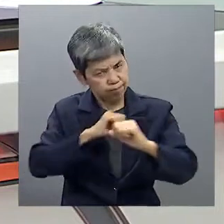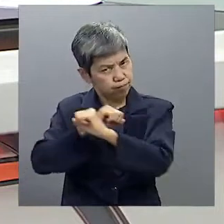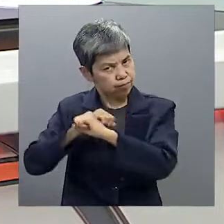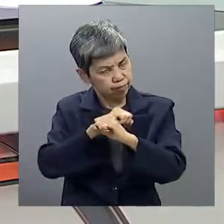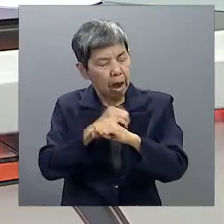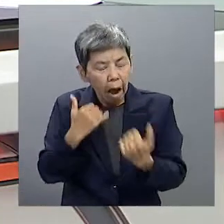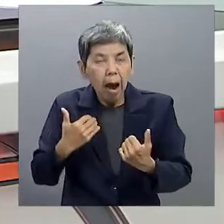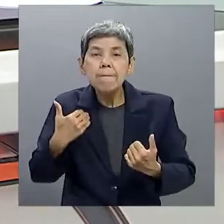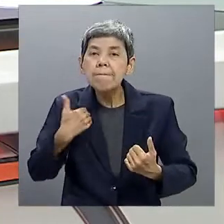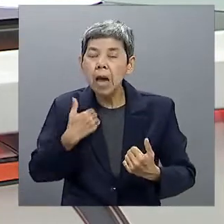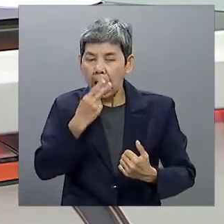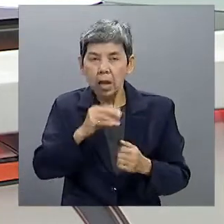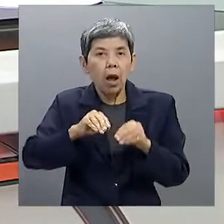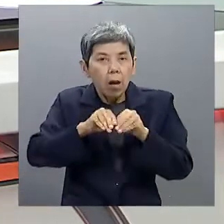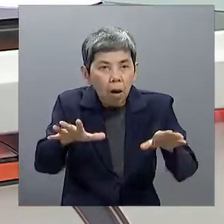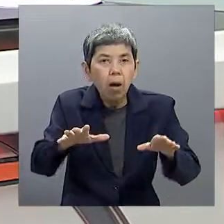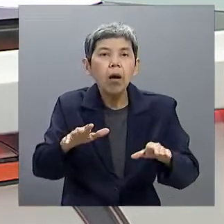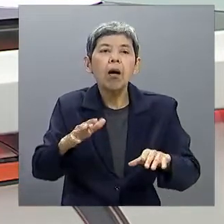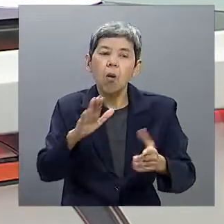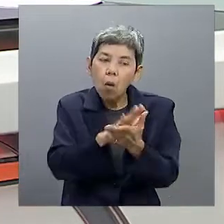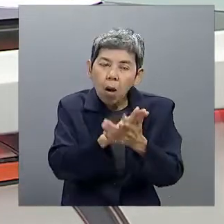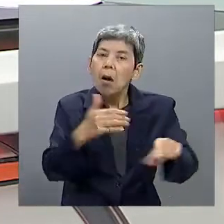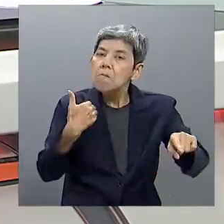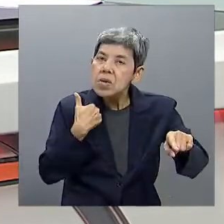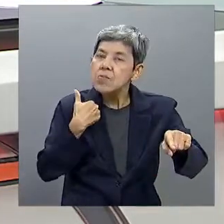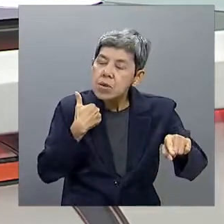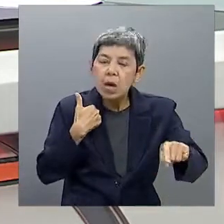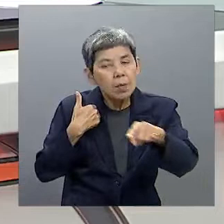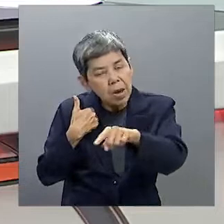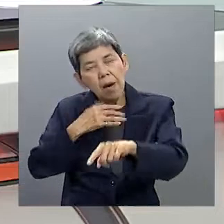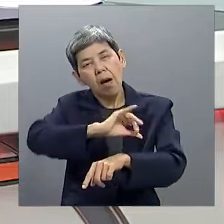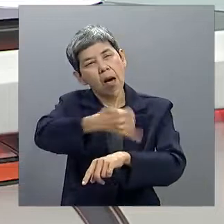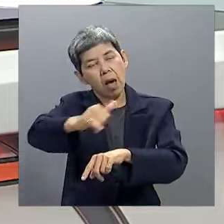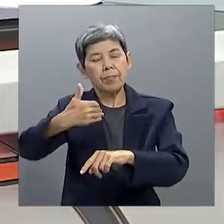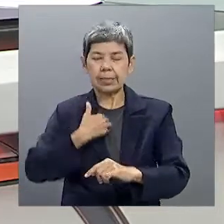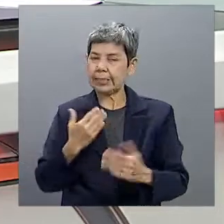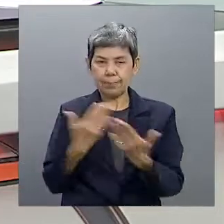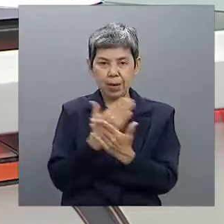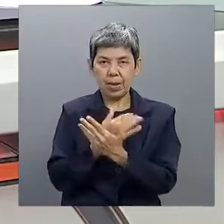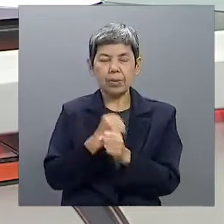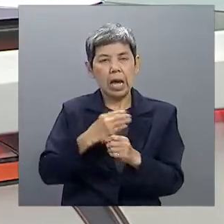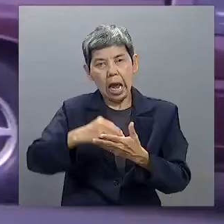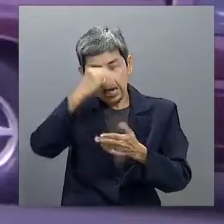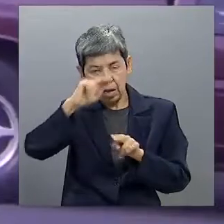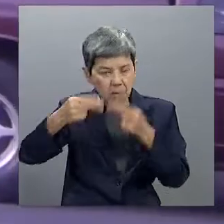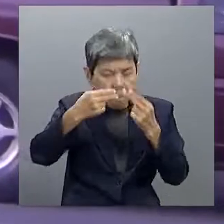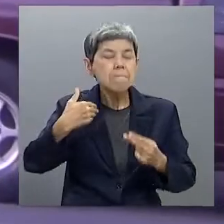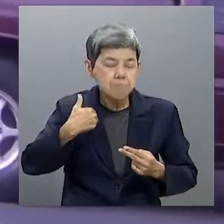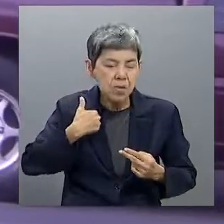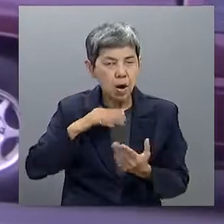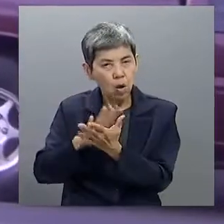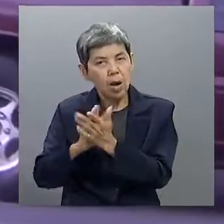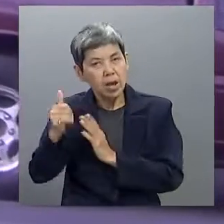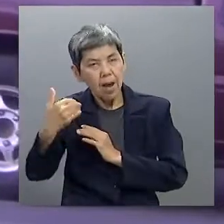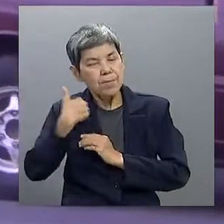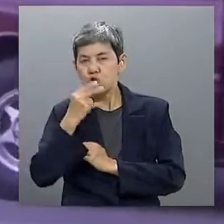พบการระบาดในบางโรงเรียนดังนั้นก็เริ่มปรับรูปแบบมีออนไลน์มาผสมผสานกันชั่วคราวอีกครั้งล่ะ